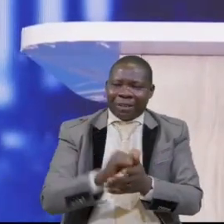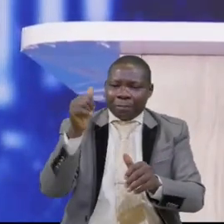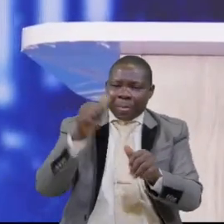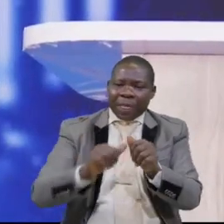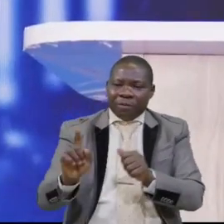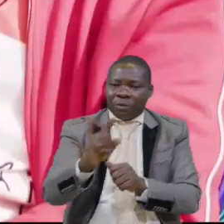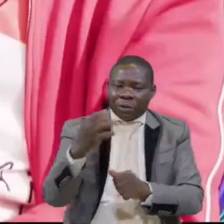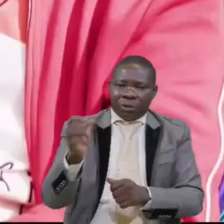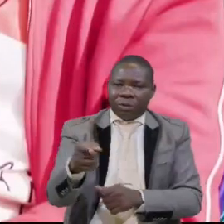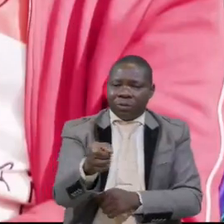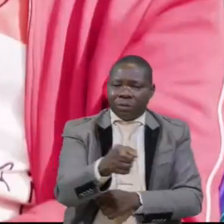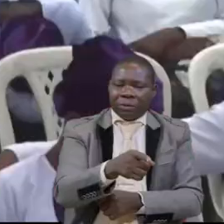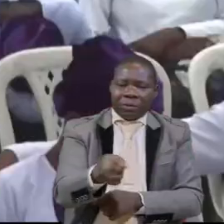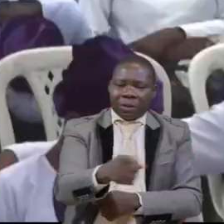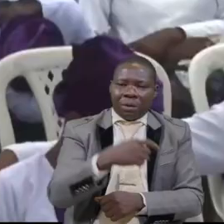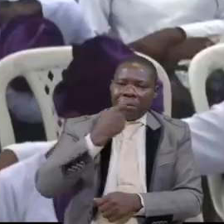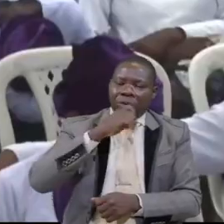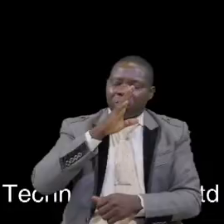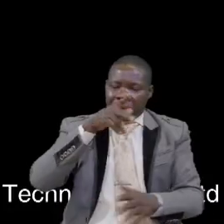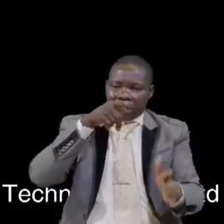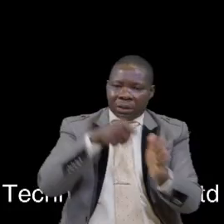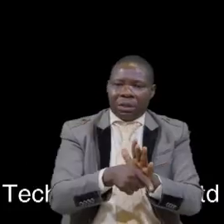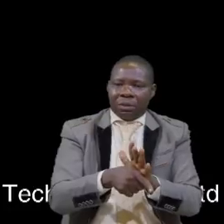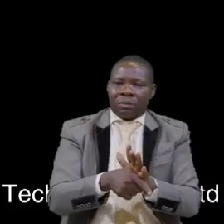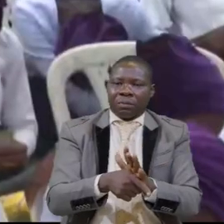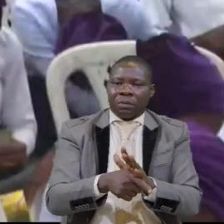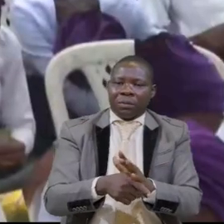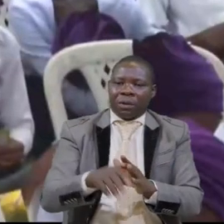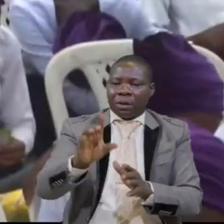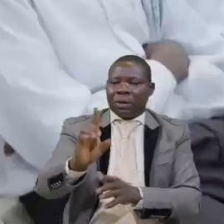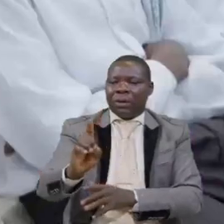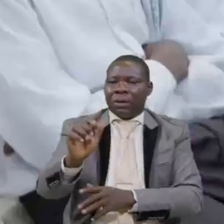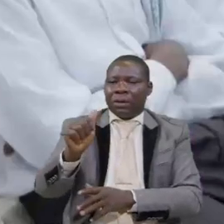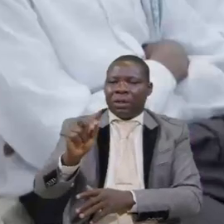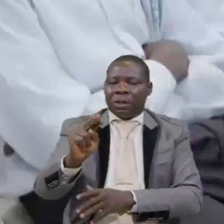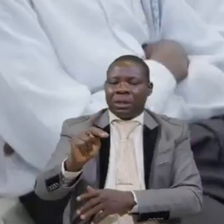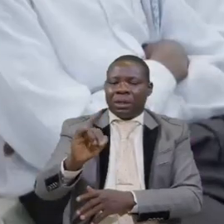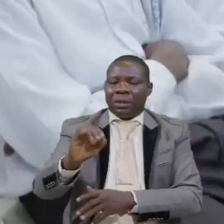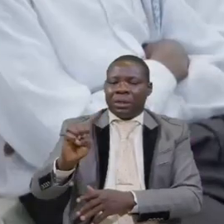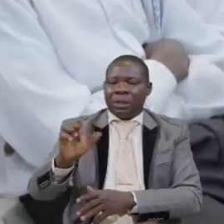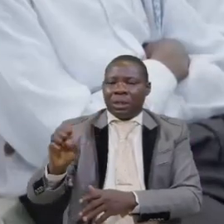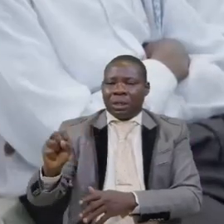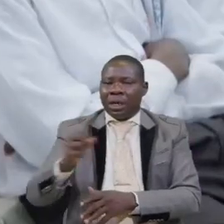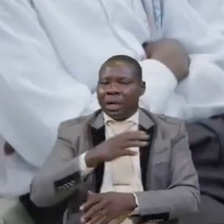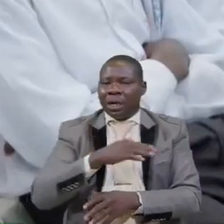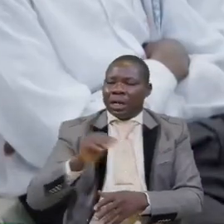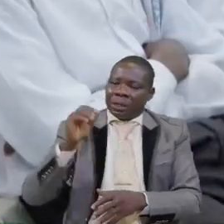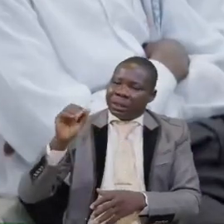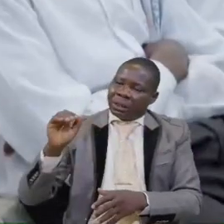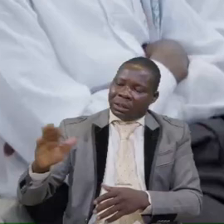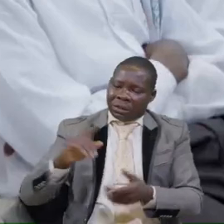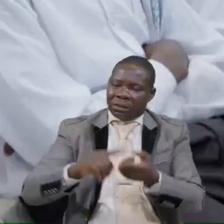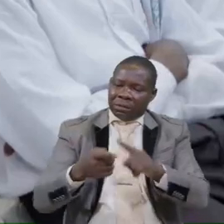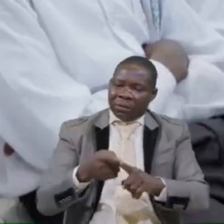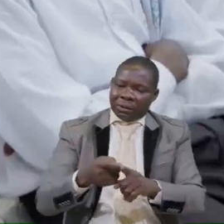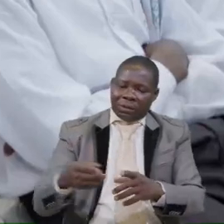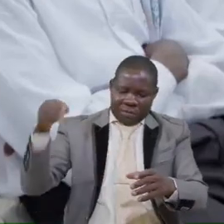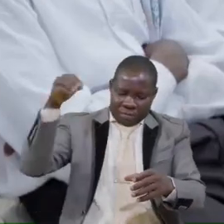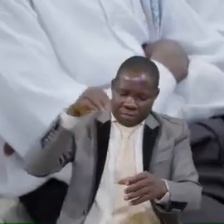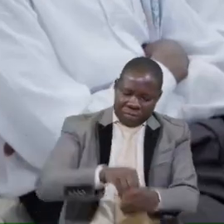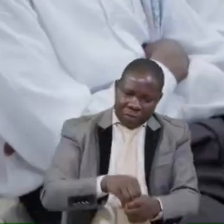devaent être tués Daniel shadak Méchak et abego il compris voyez venez voir notre homme